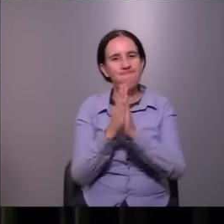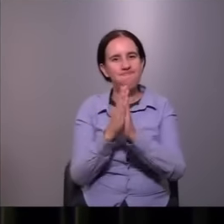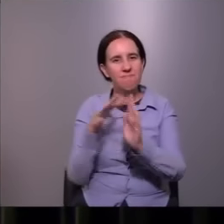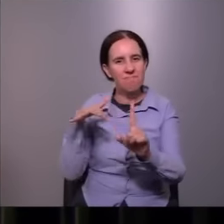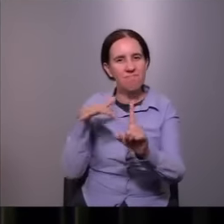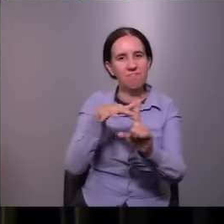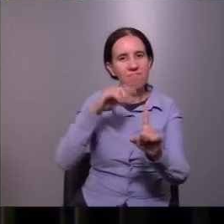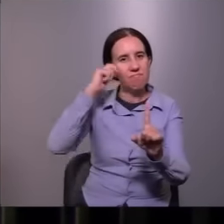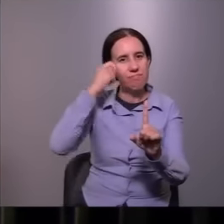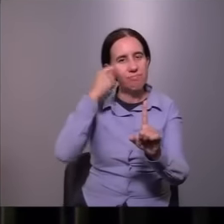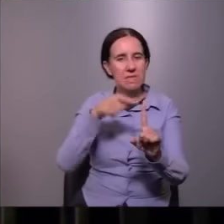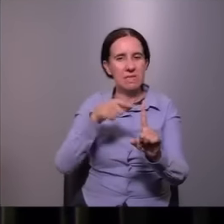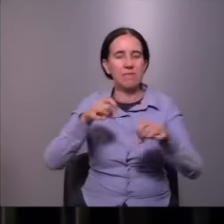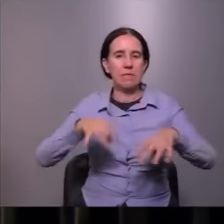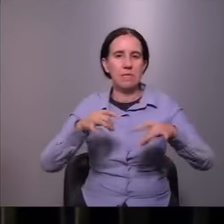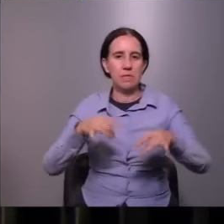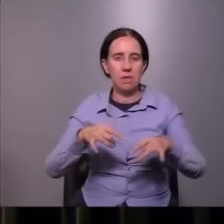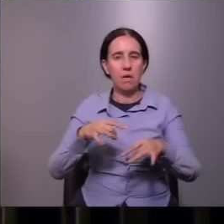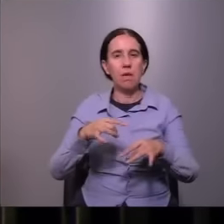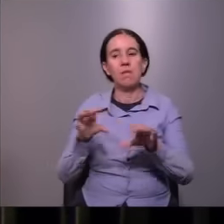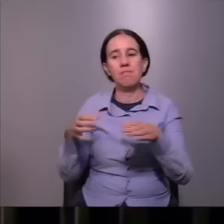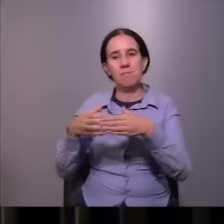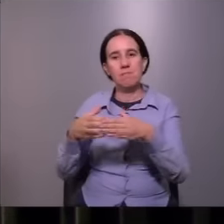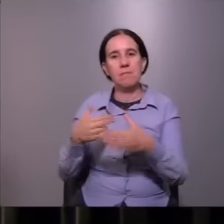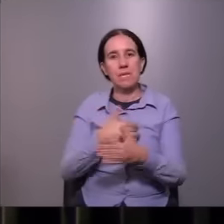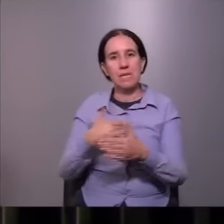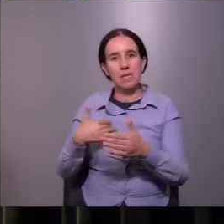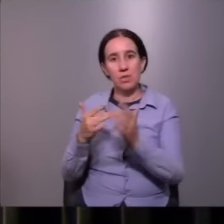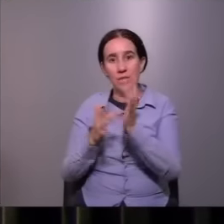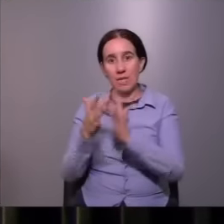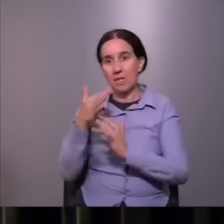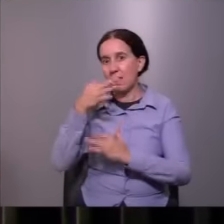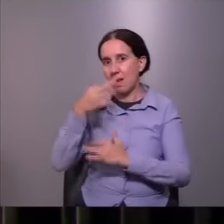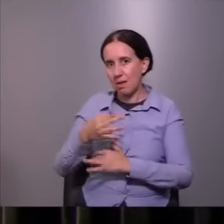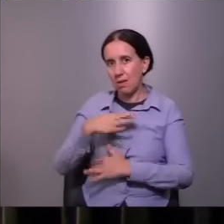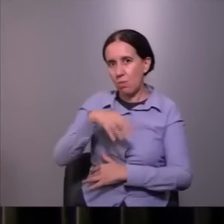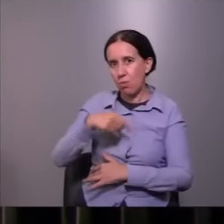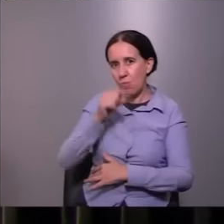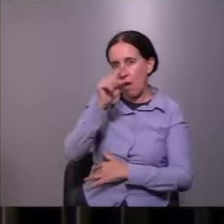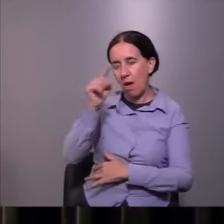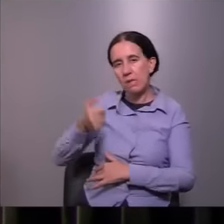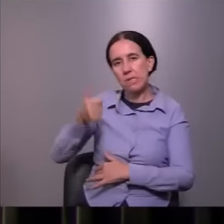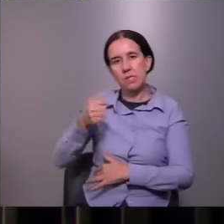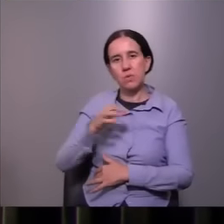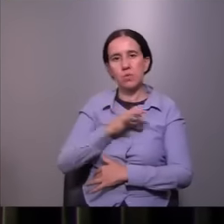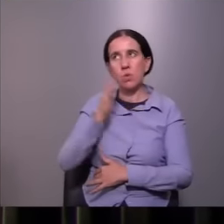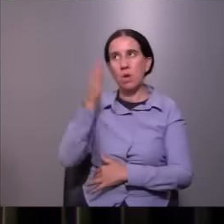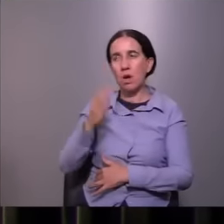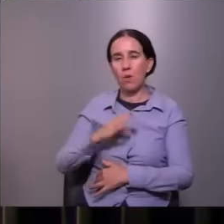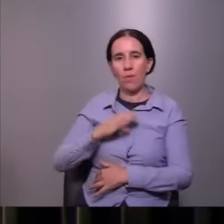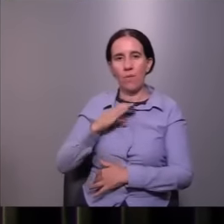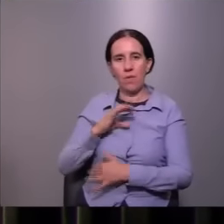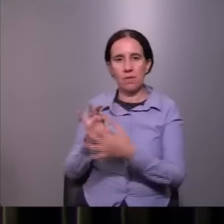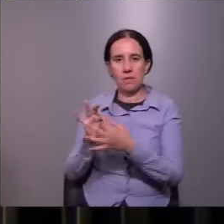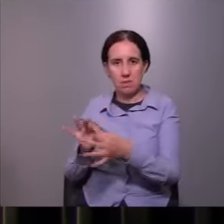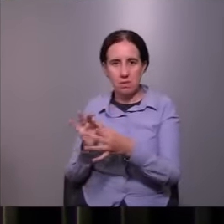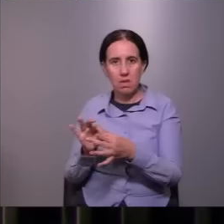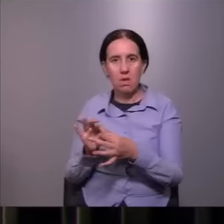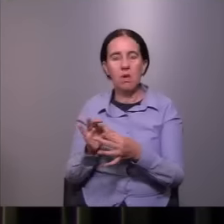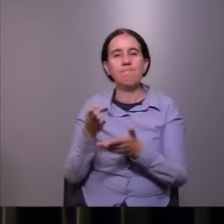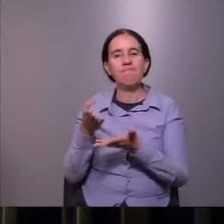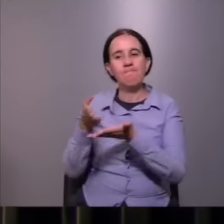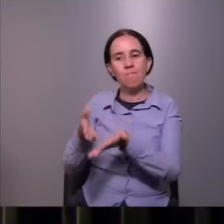za wszystkich uchodźców, ofiary prześladowań religijnych, szczególnie członków kościołów chrześcijańskich